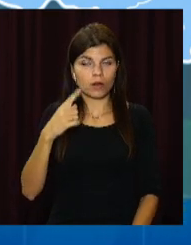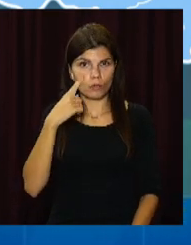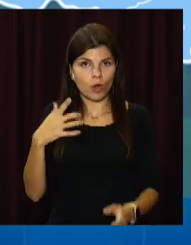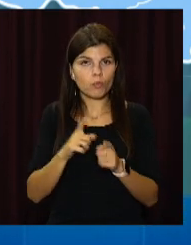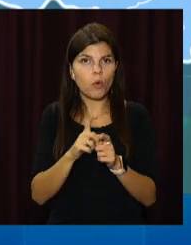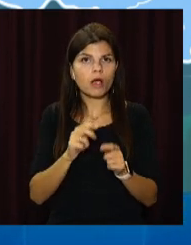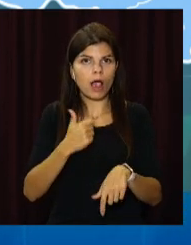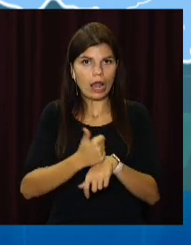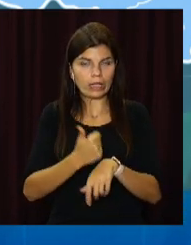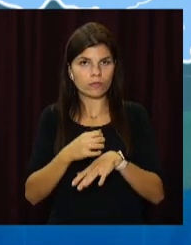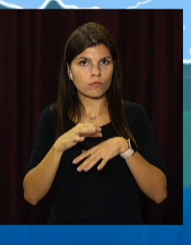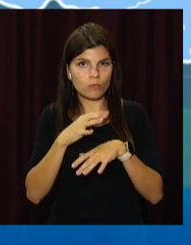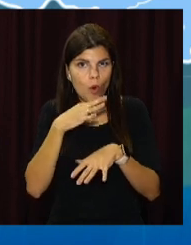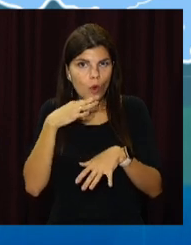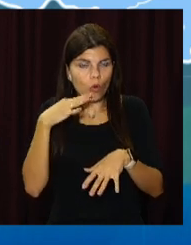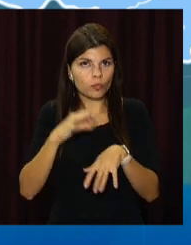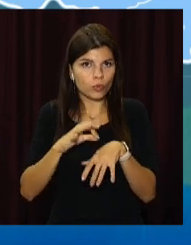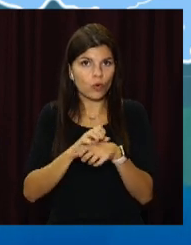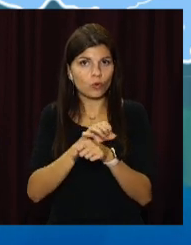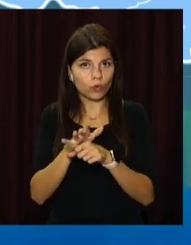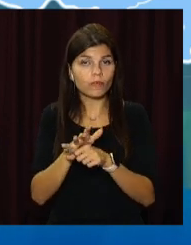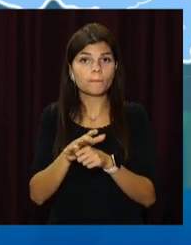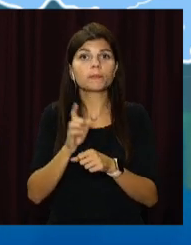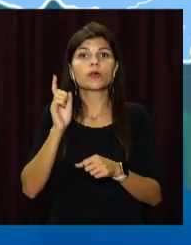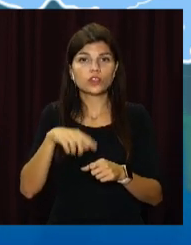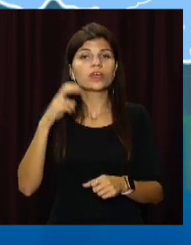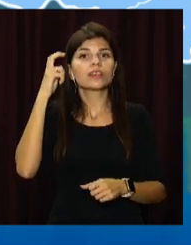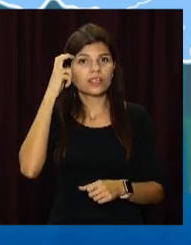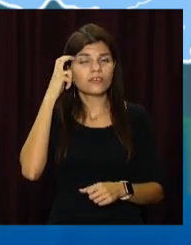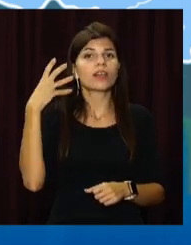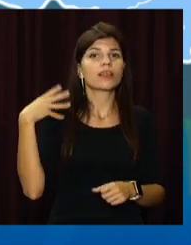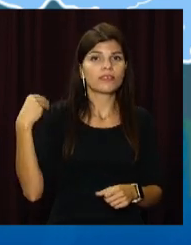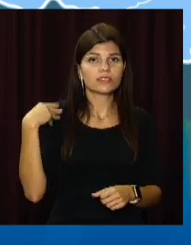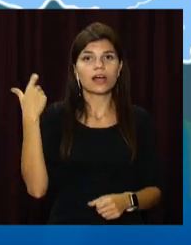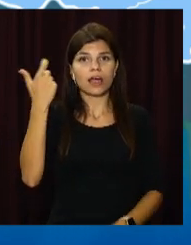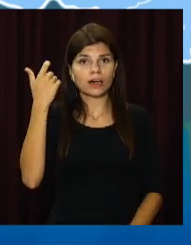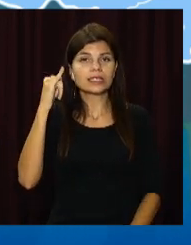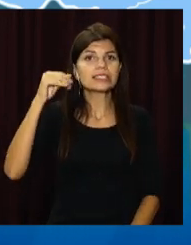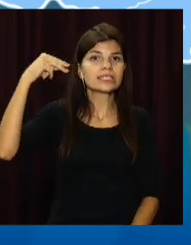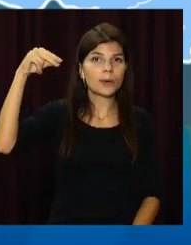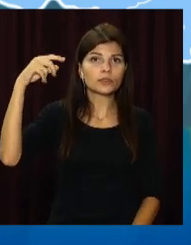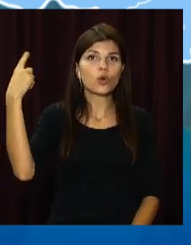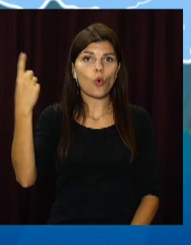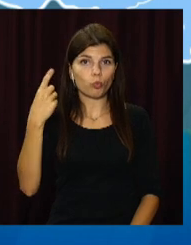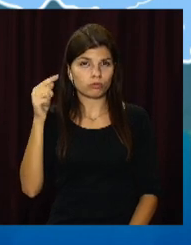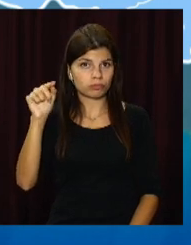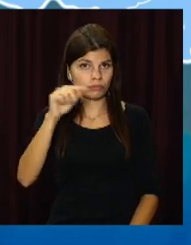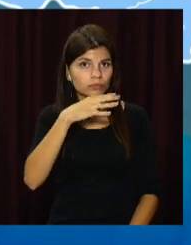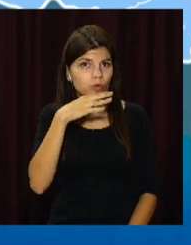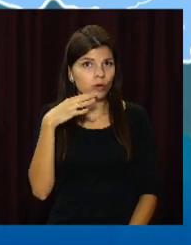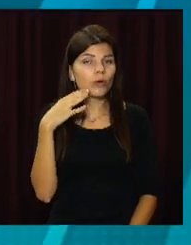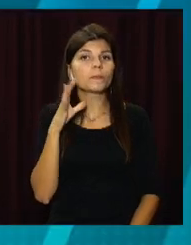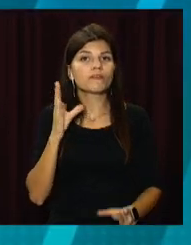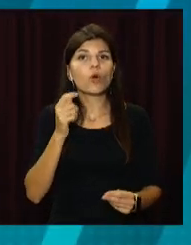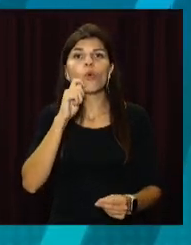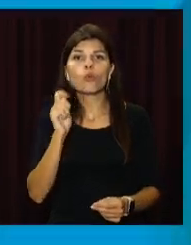кількістю діагностованих недужих на ковід. У цьому списку також Київ, Львівська, Харківська та Запорізька області. Загалом в